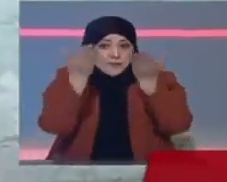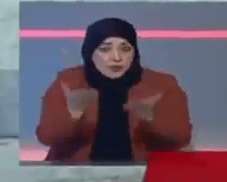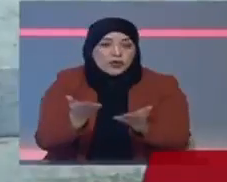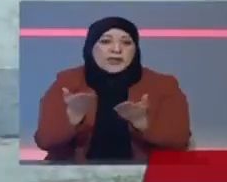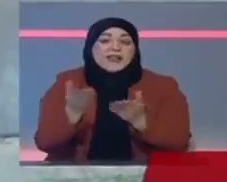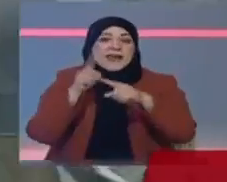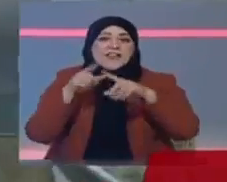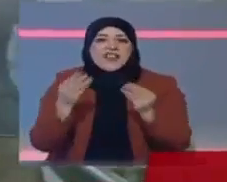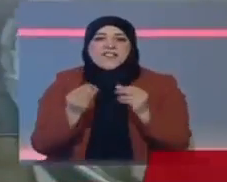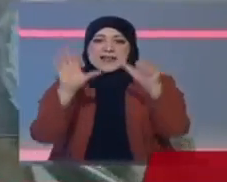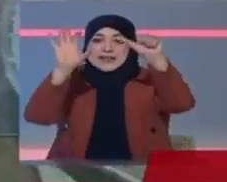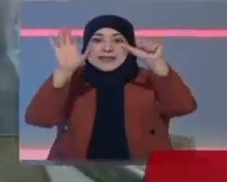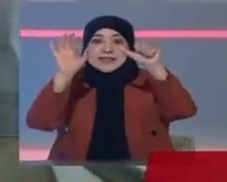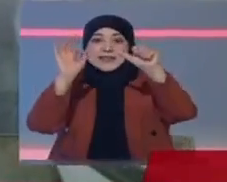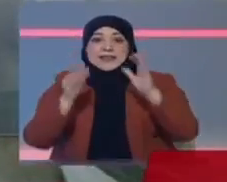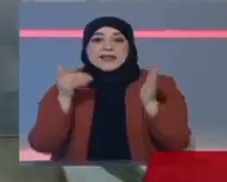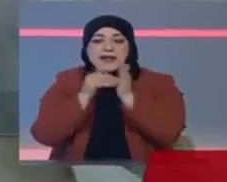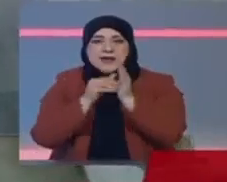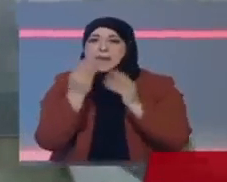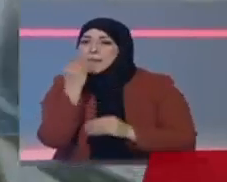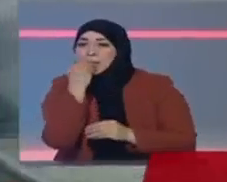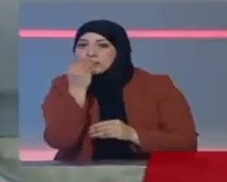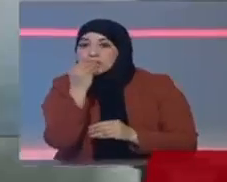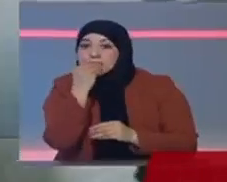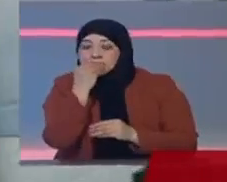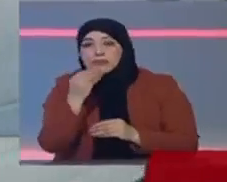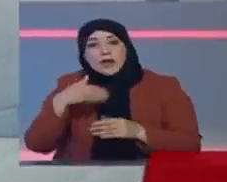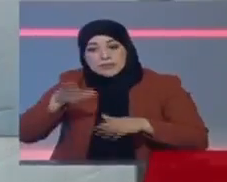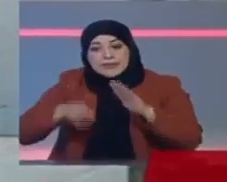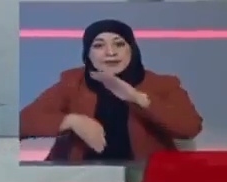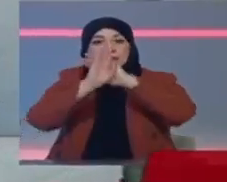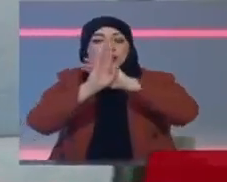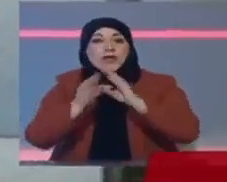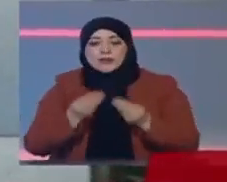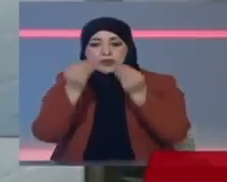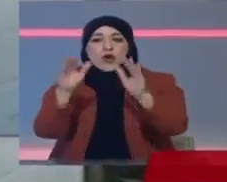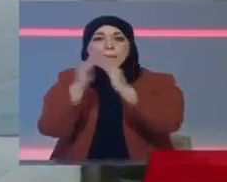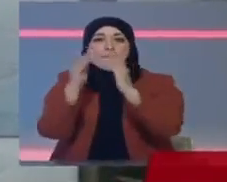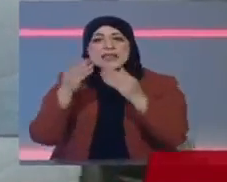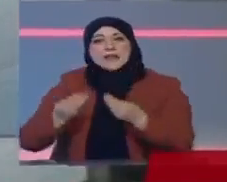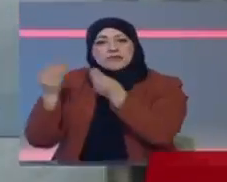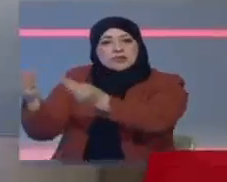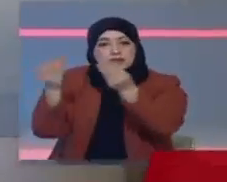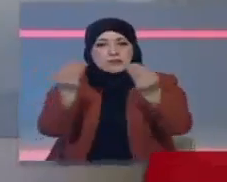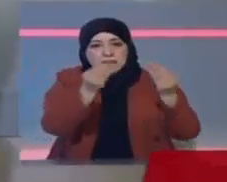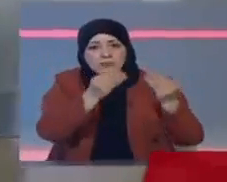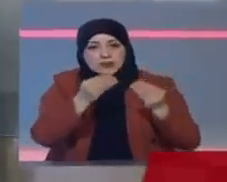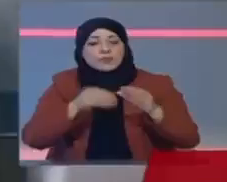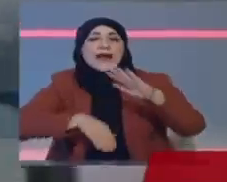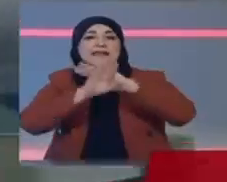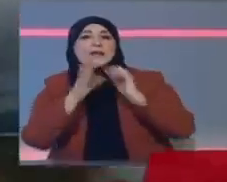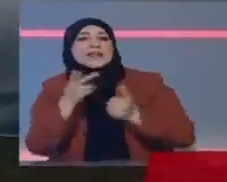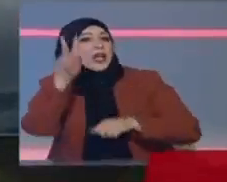توفير ستين الف طن من المواد الغذائيه يشرع في ايصالها الى منازل المنتفعين بها انطلاقا من